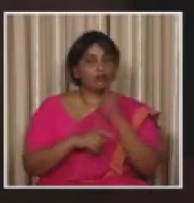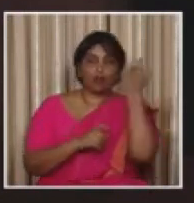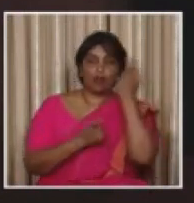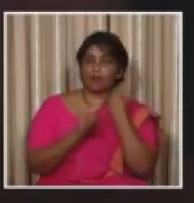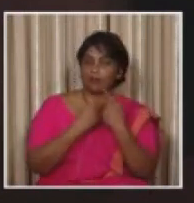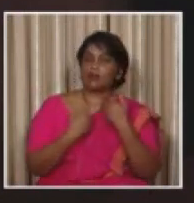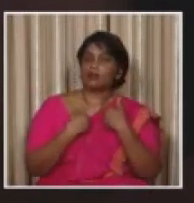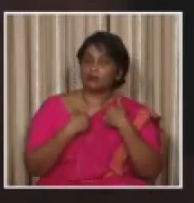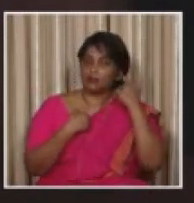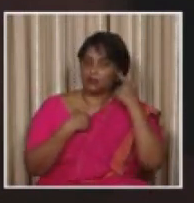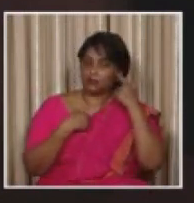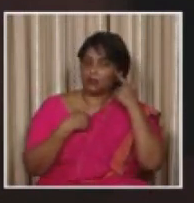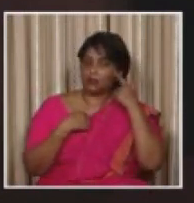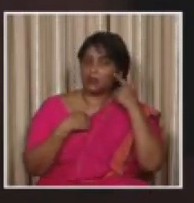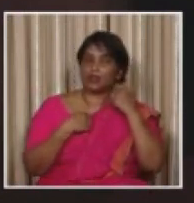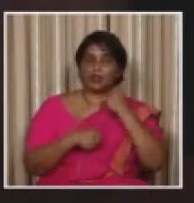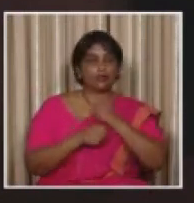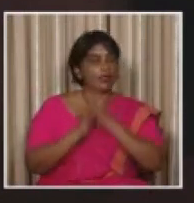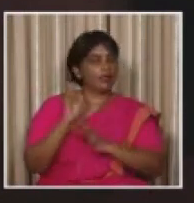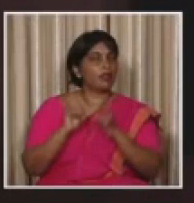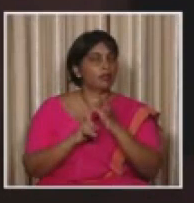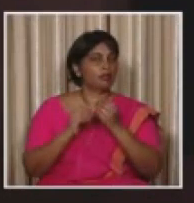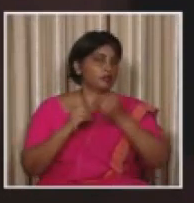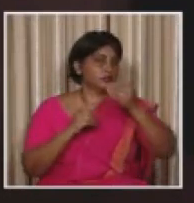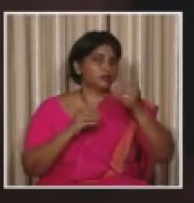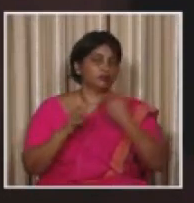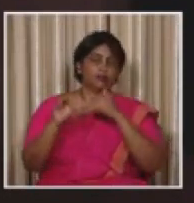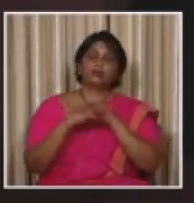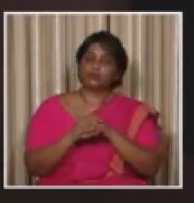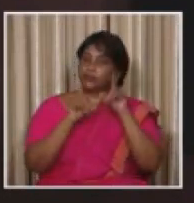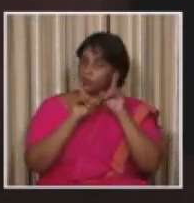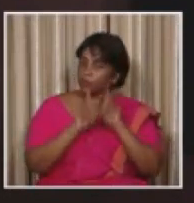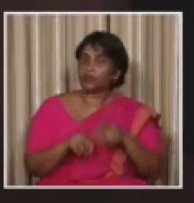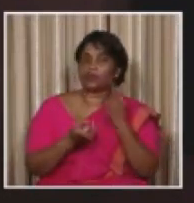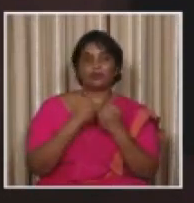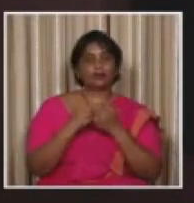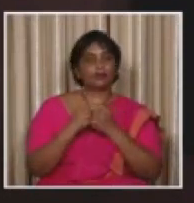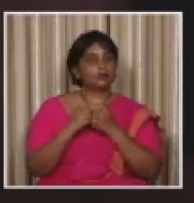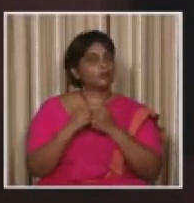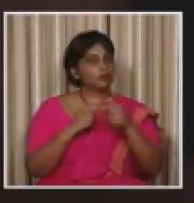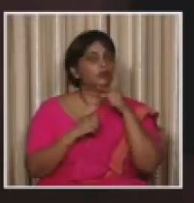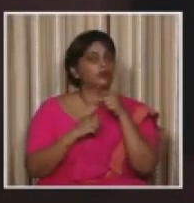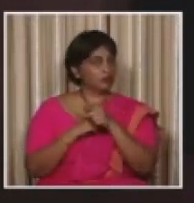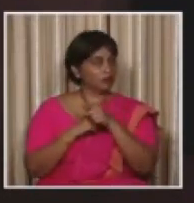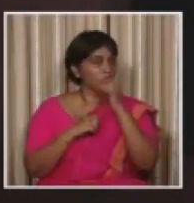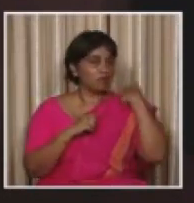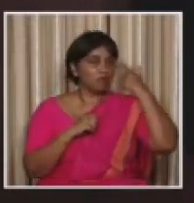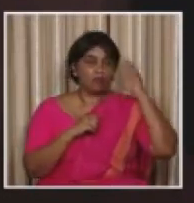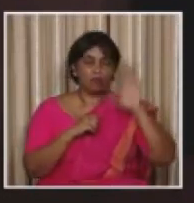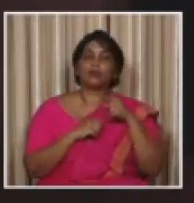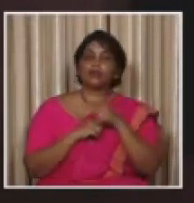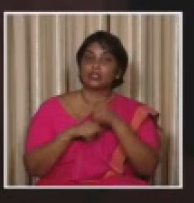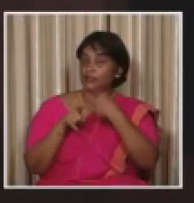බලා. මා හිතනවා රාජ්‍ය අමාත්‍යතුමාගේ ඉදිරියේදී මදිහත් වෙයි දැනටත් මේ නියාමනය කිරීම තුරිනුත් එතුමා බලාපොරොත්තු වෙන